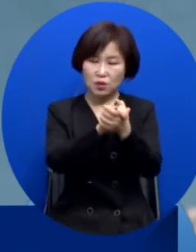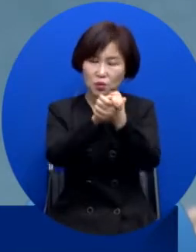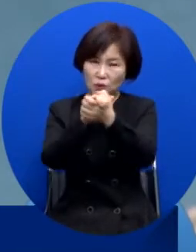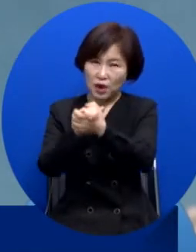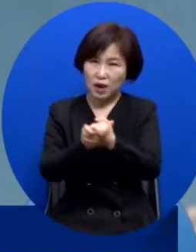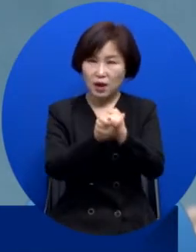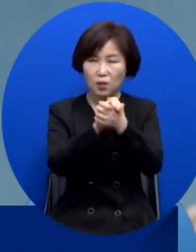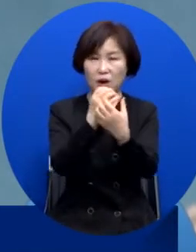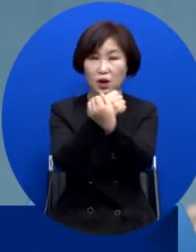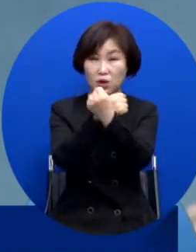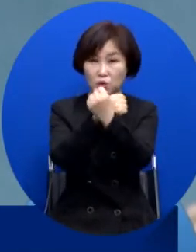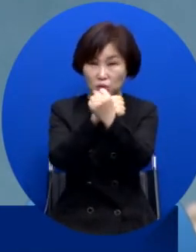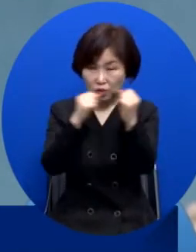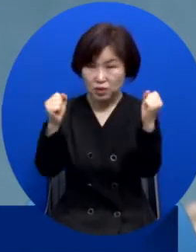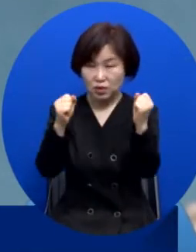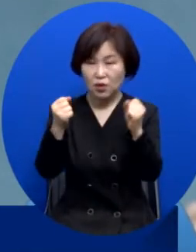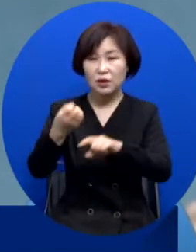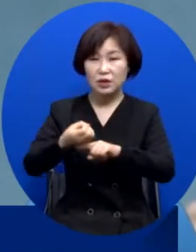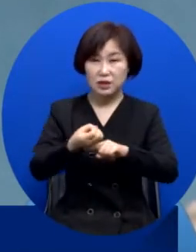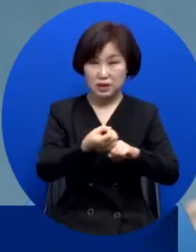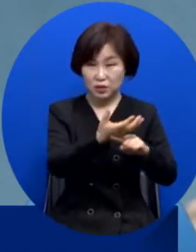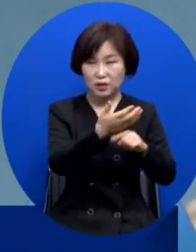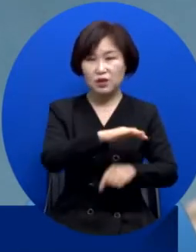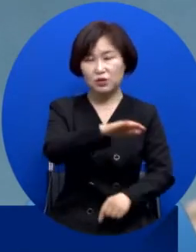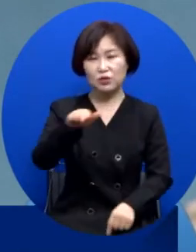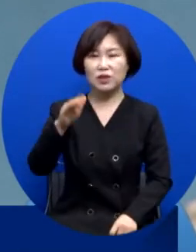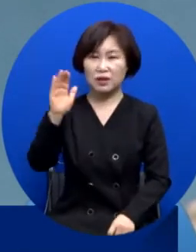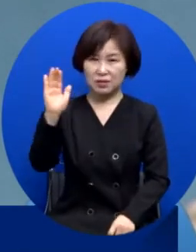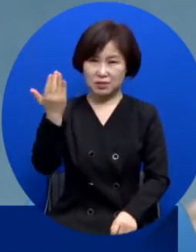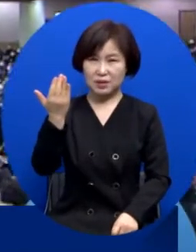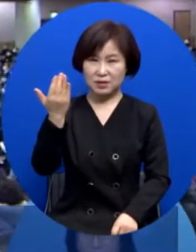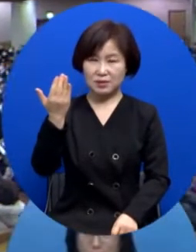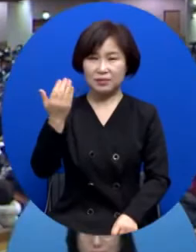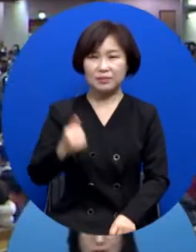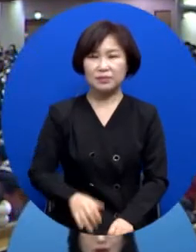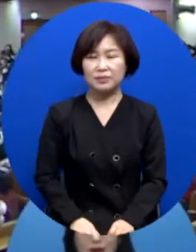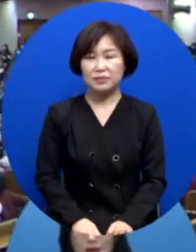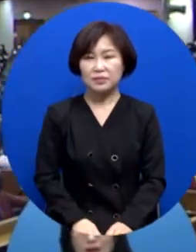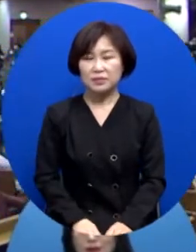화해와 용서의 메시지를 전하는 우리가 되어야 할 것입니다.